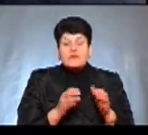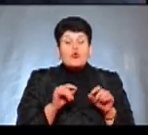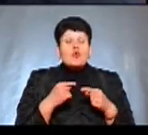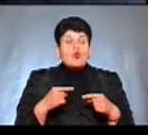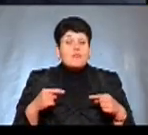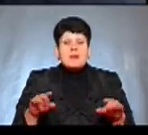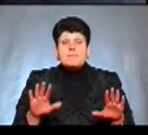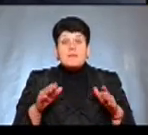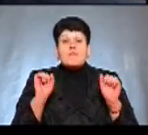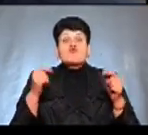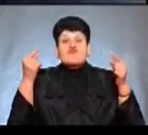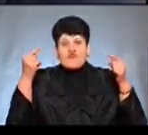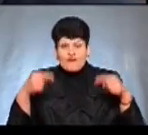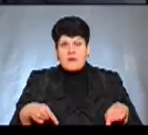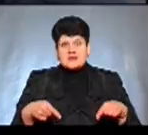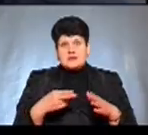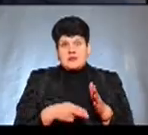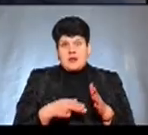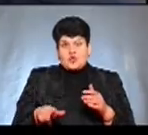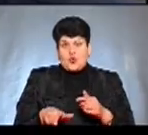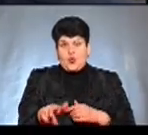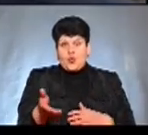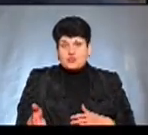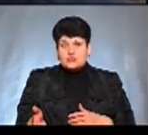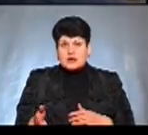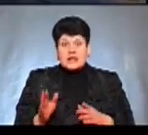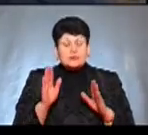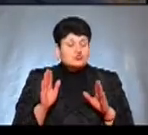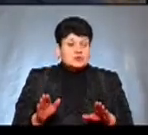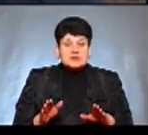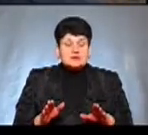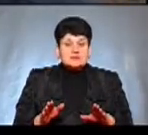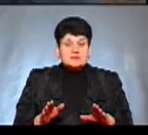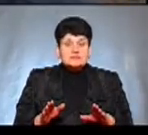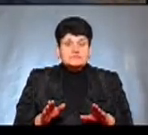момент впасти на залізну дорогу і бути надзвичайно